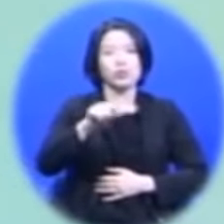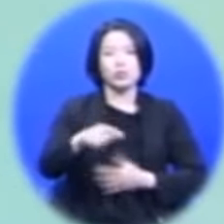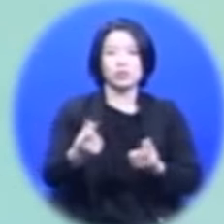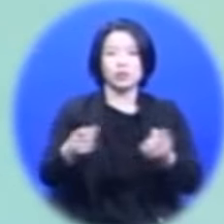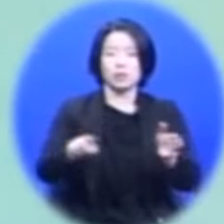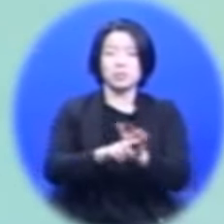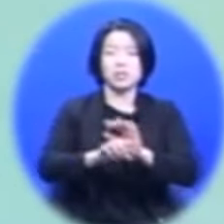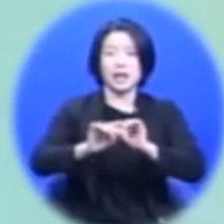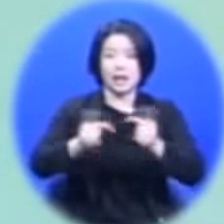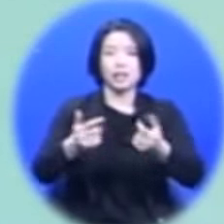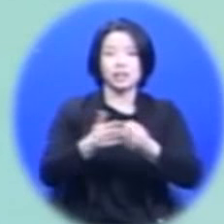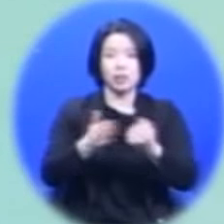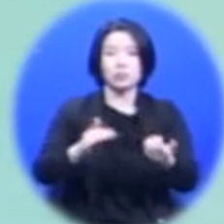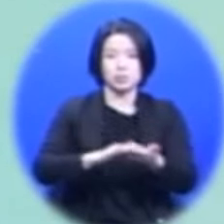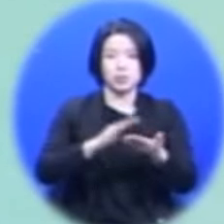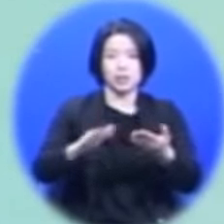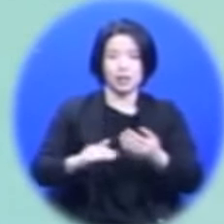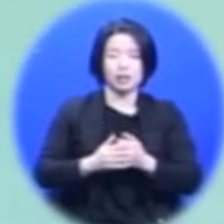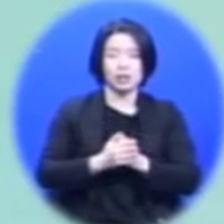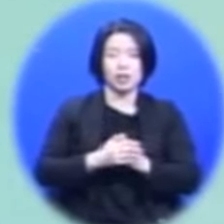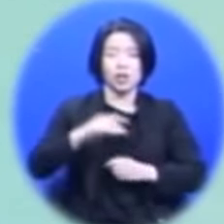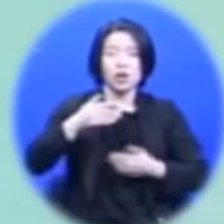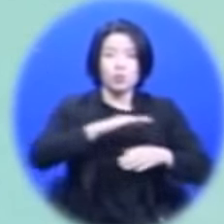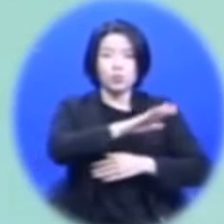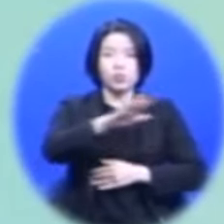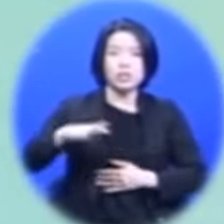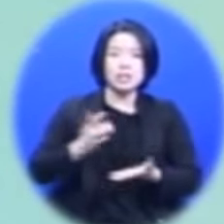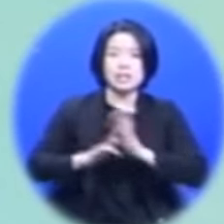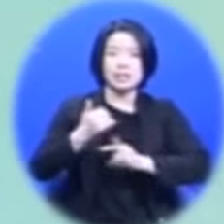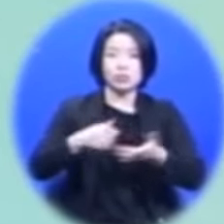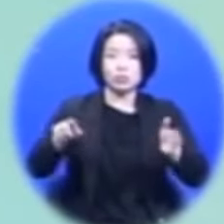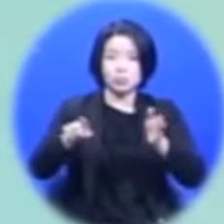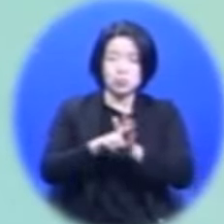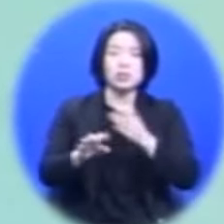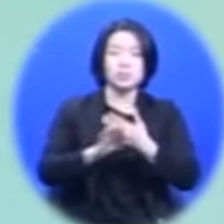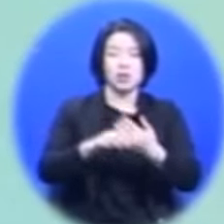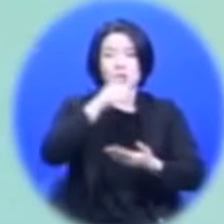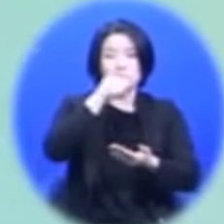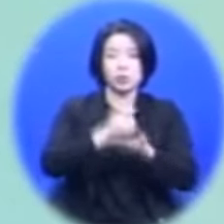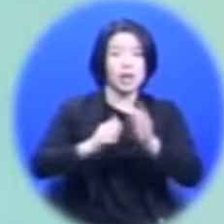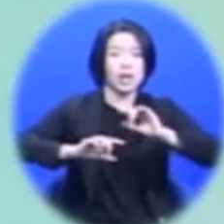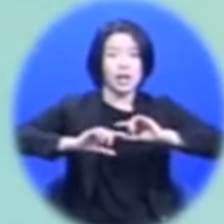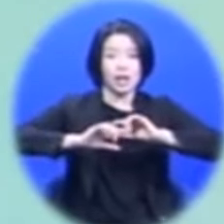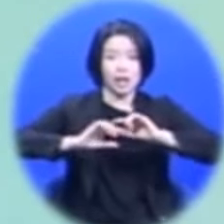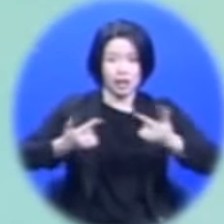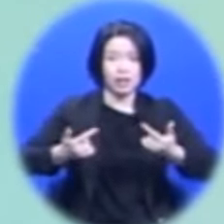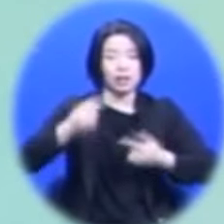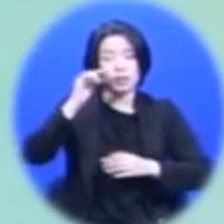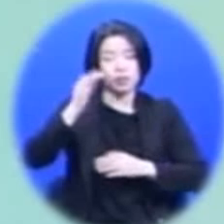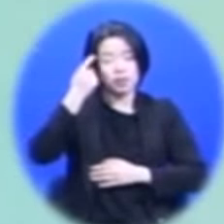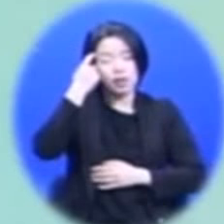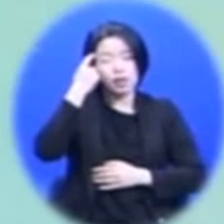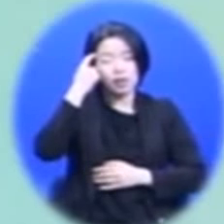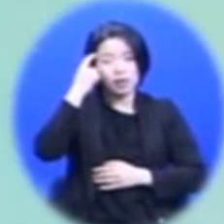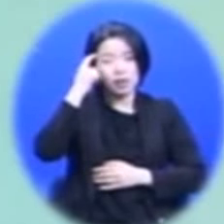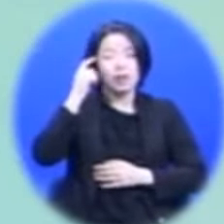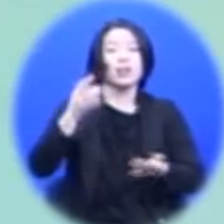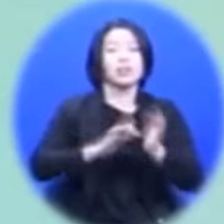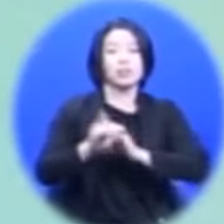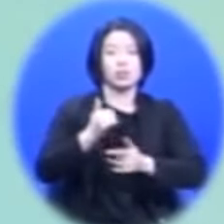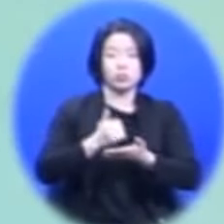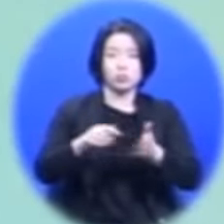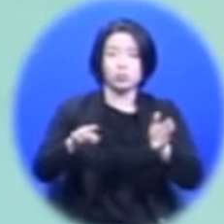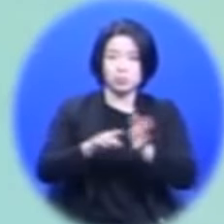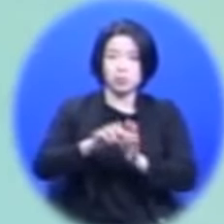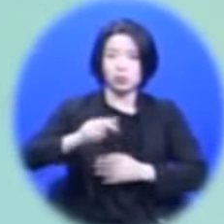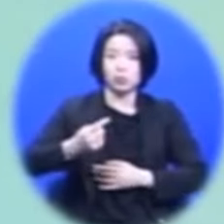있지를 않는다는 거죠. 우리는 예수 믿으면 죄 안 짓게 되나? 아유 예수 믿어도 어쩔